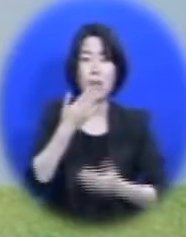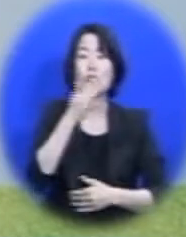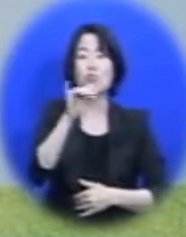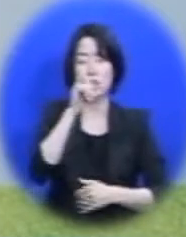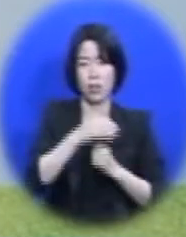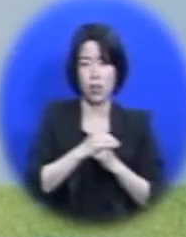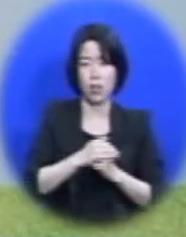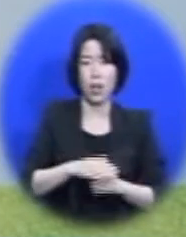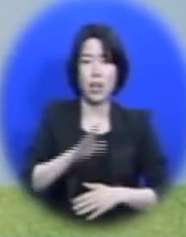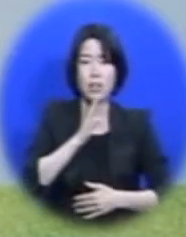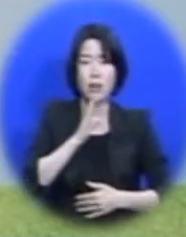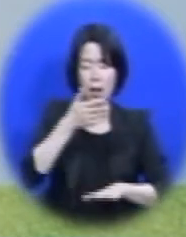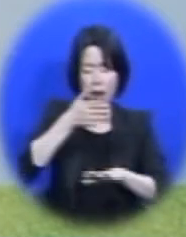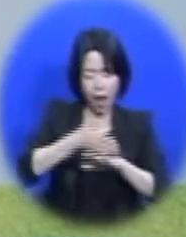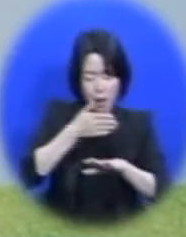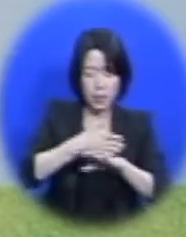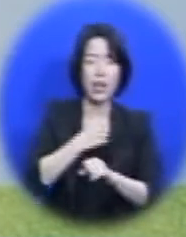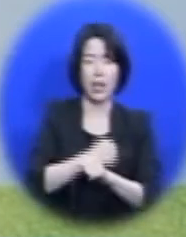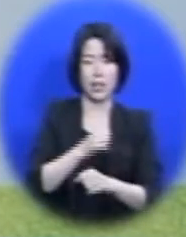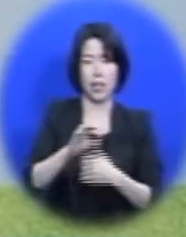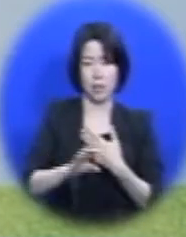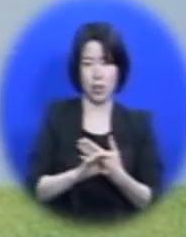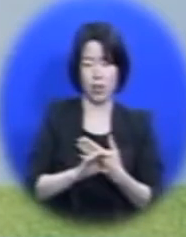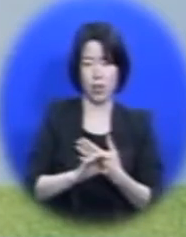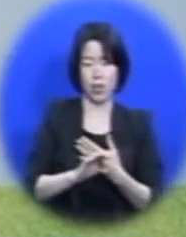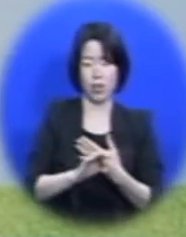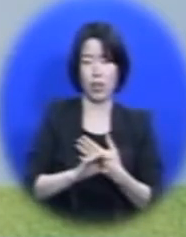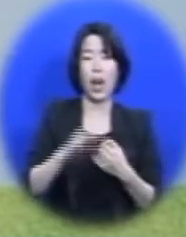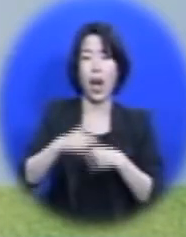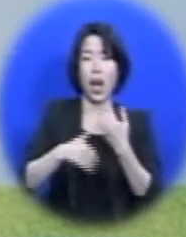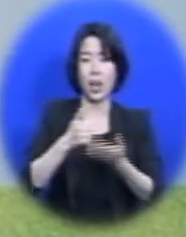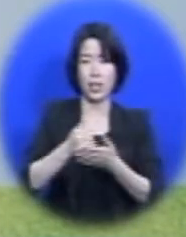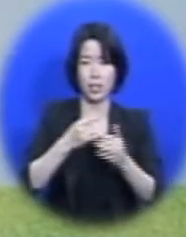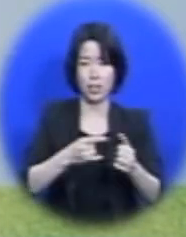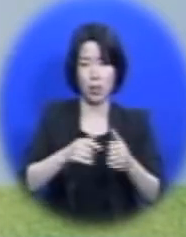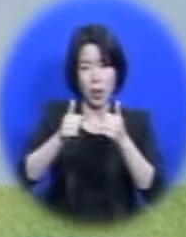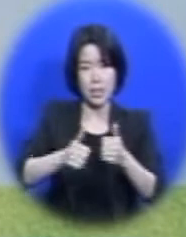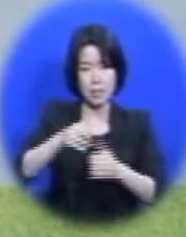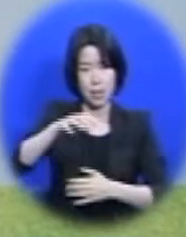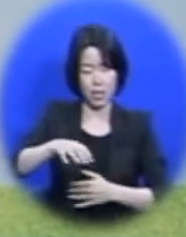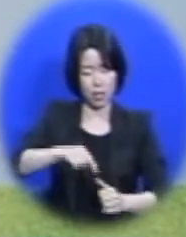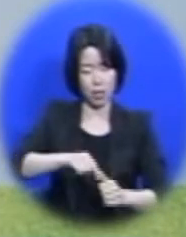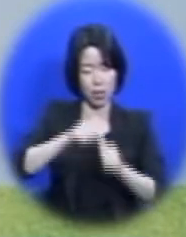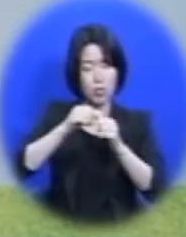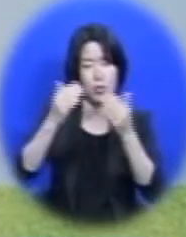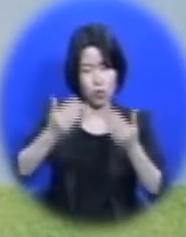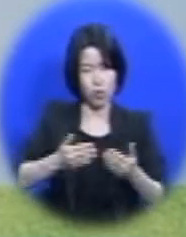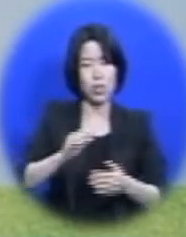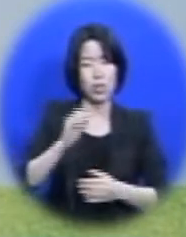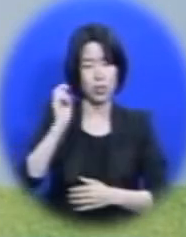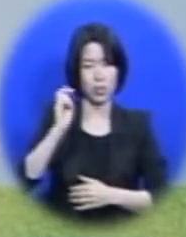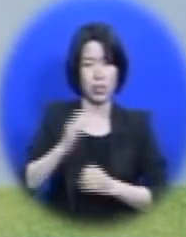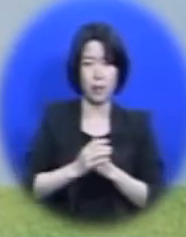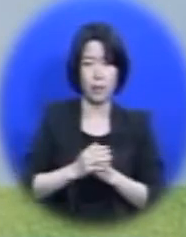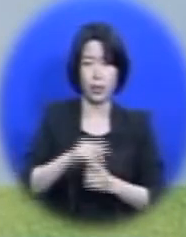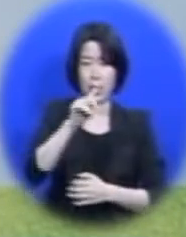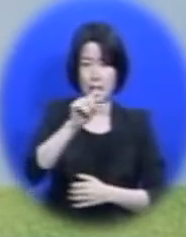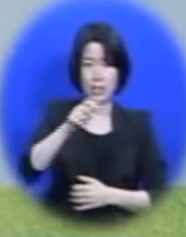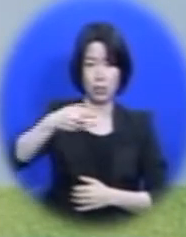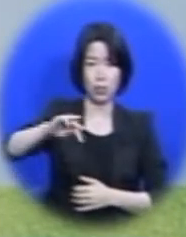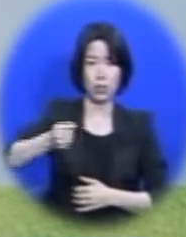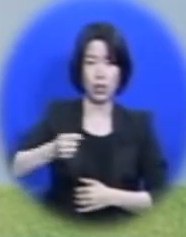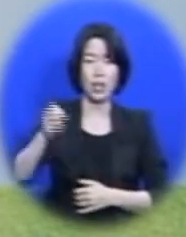정말 감사한 것이라면, 그렇다면 하나님께서 심판 자리에서 건져주실 것이라는 겁니다. 15절에